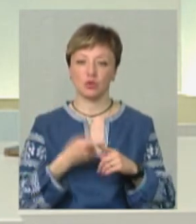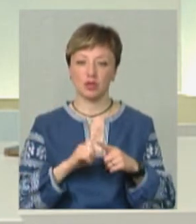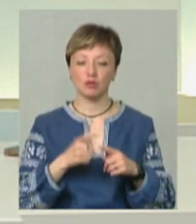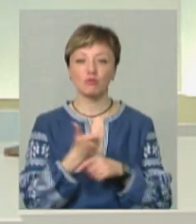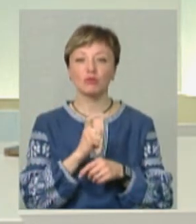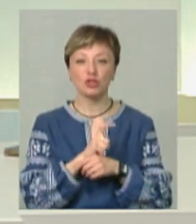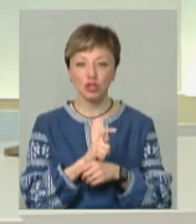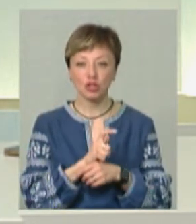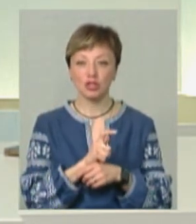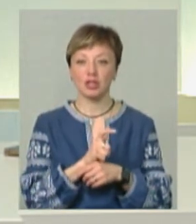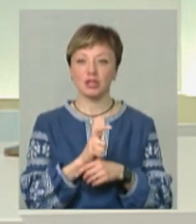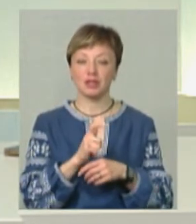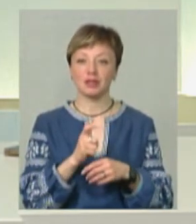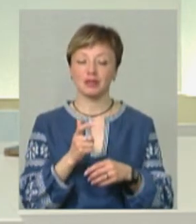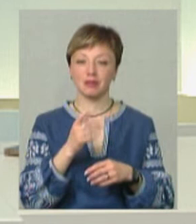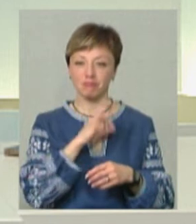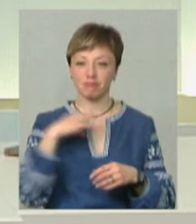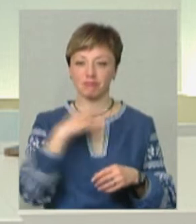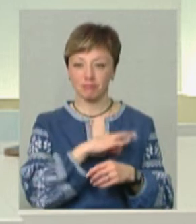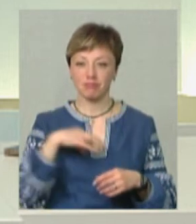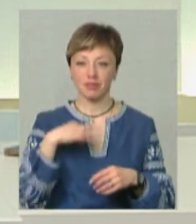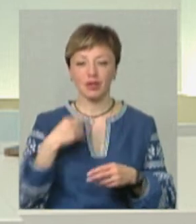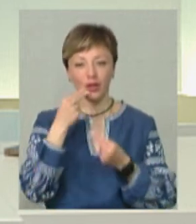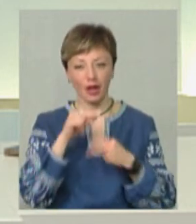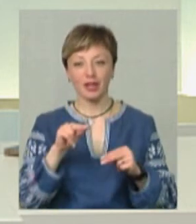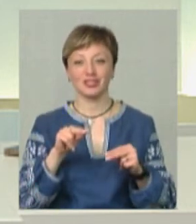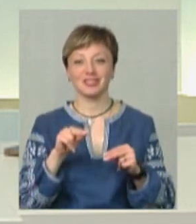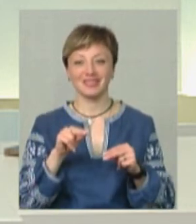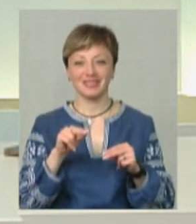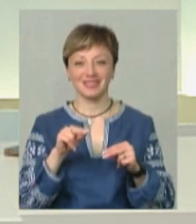чим більше низок, тим краще